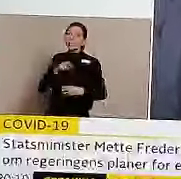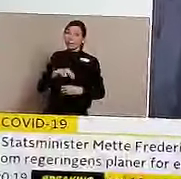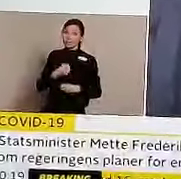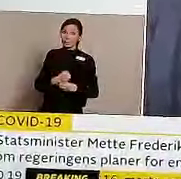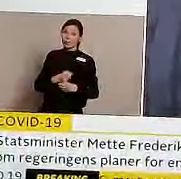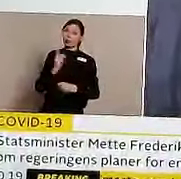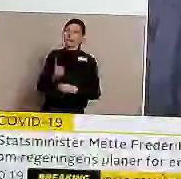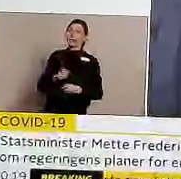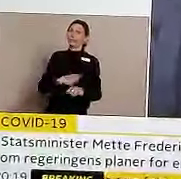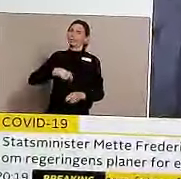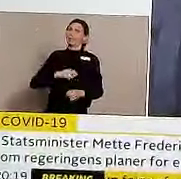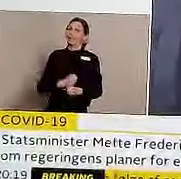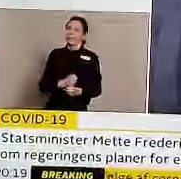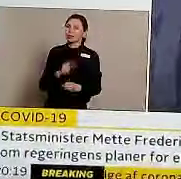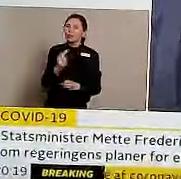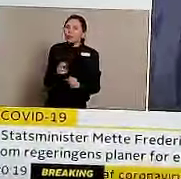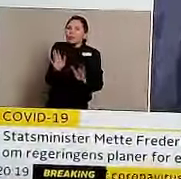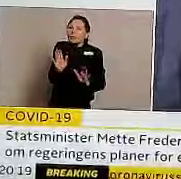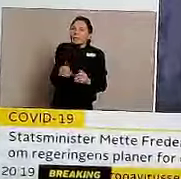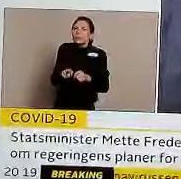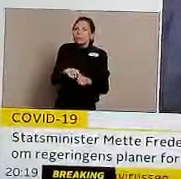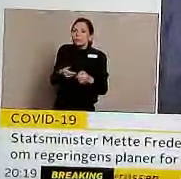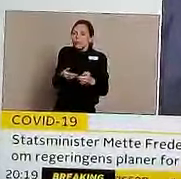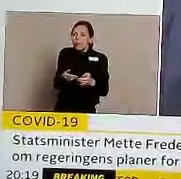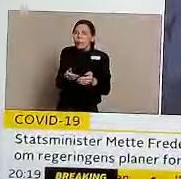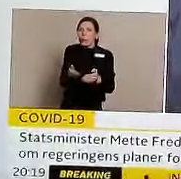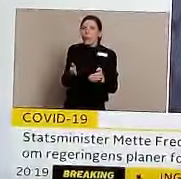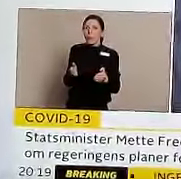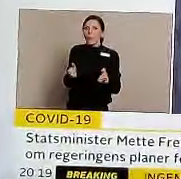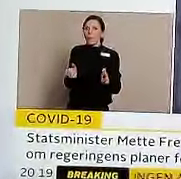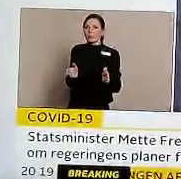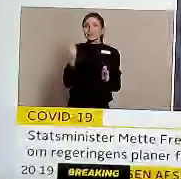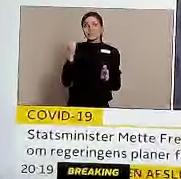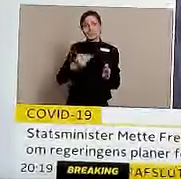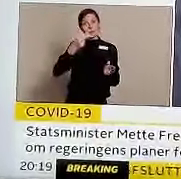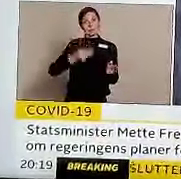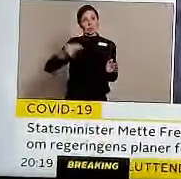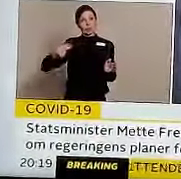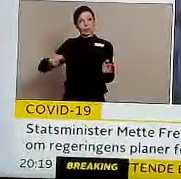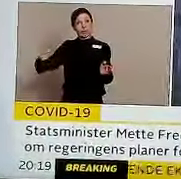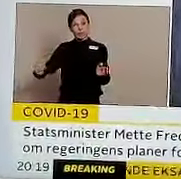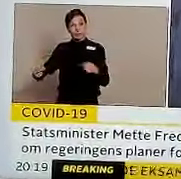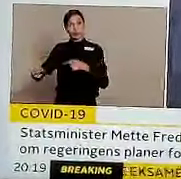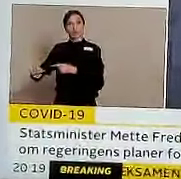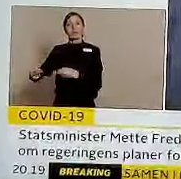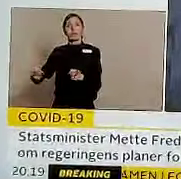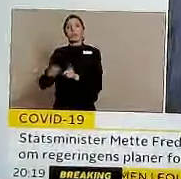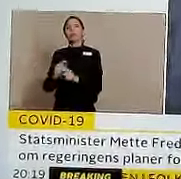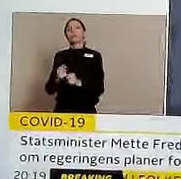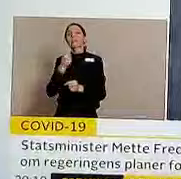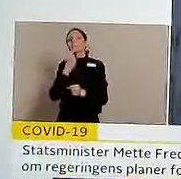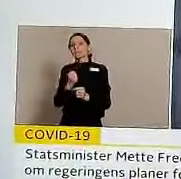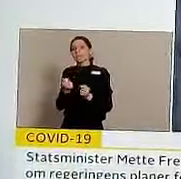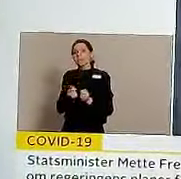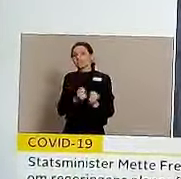تأوي المطاعم والاحتفالات في داخلها والمقاهي، هذه في فيست ماي